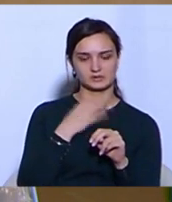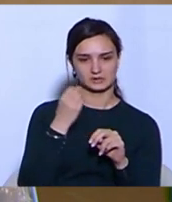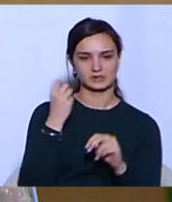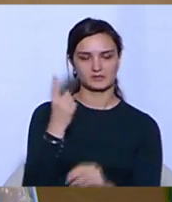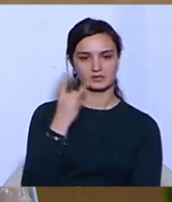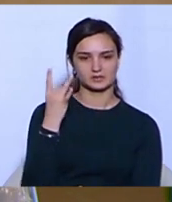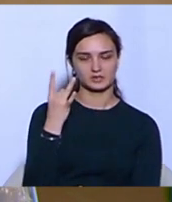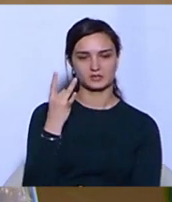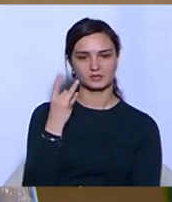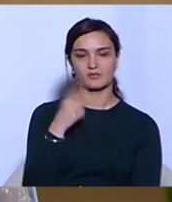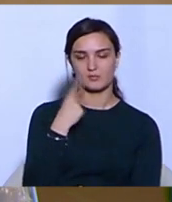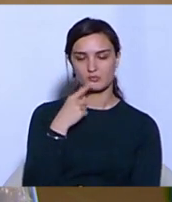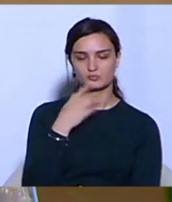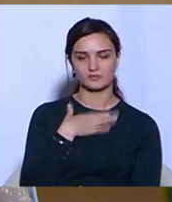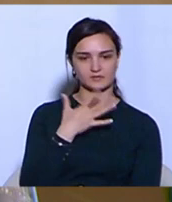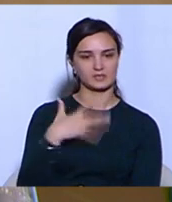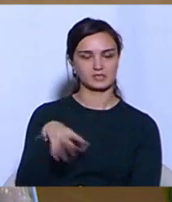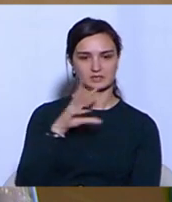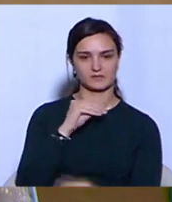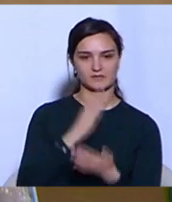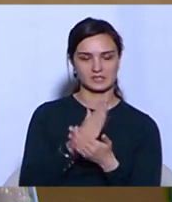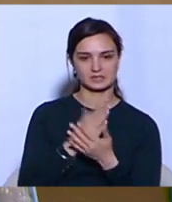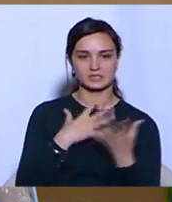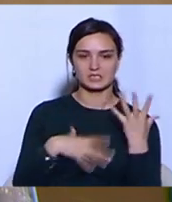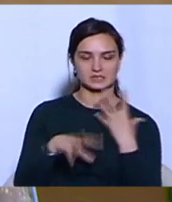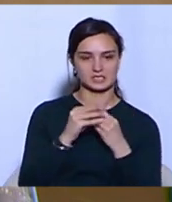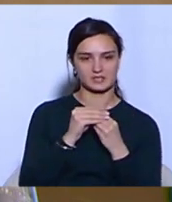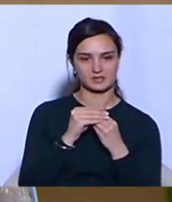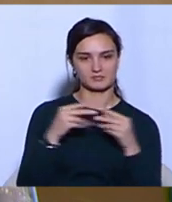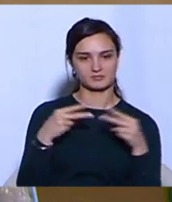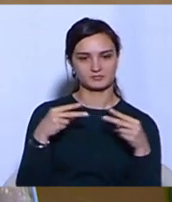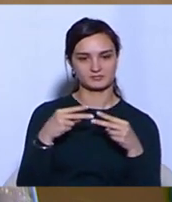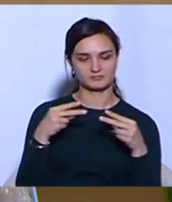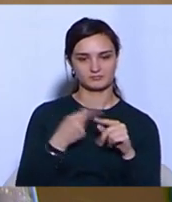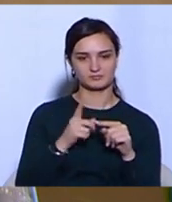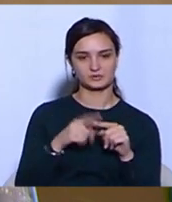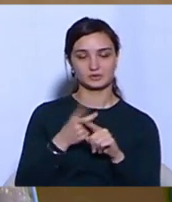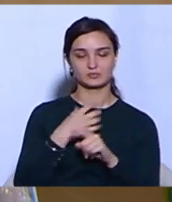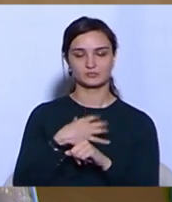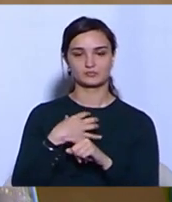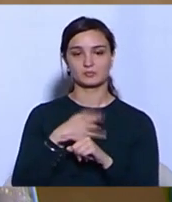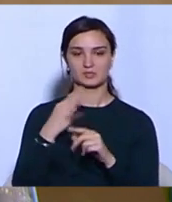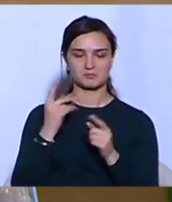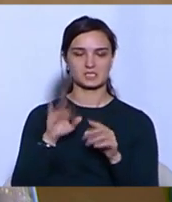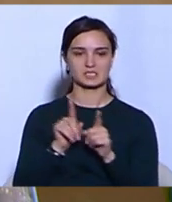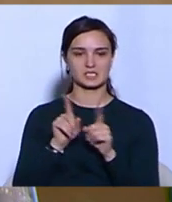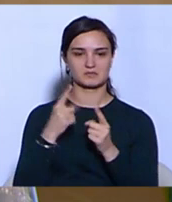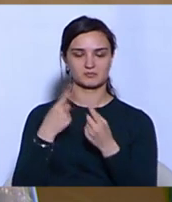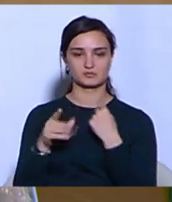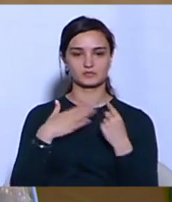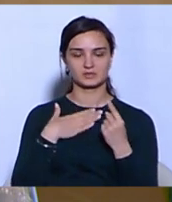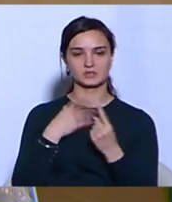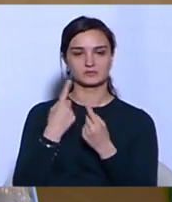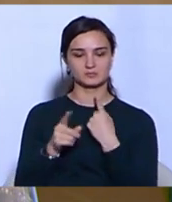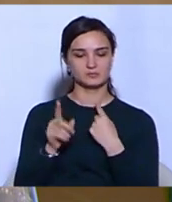კიდევ ერთხელ ხაზგასმით ვამბობთ, ჩვენ ყველანი ვართ ერთნაირები და მიუხედავად ამისა ძალიან განსხვავებულები და ჩვენი